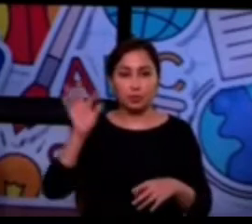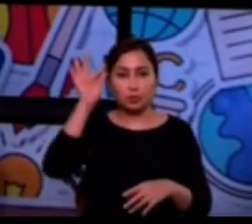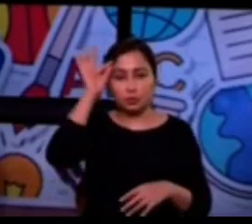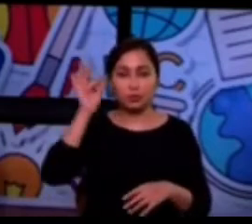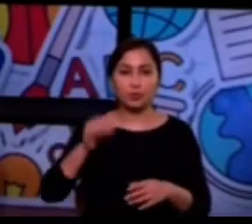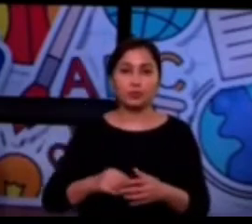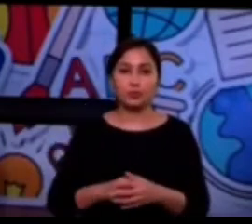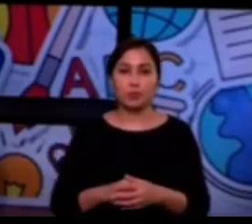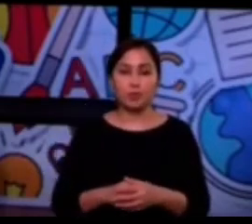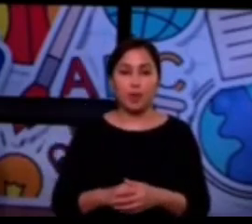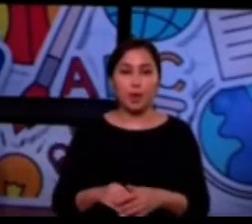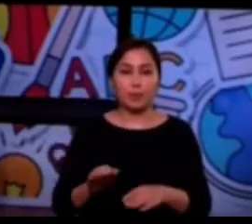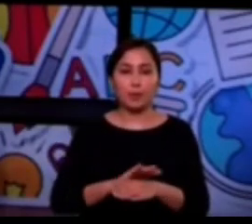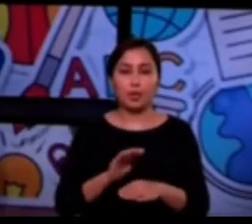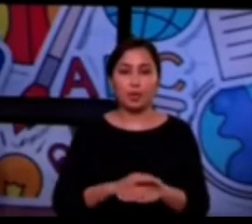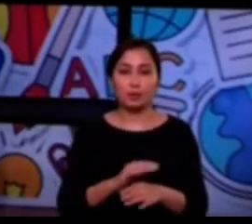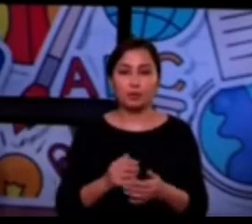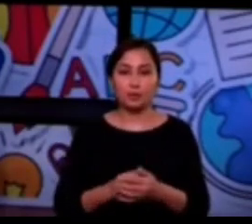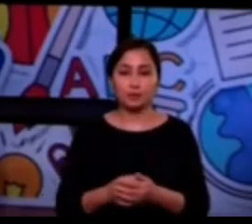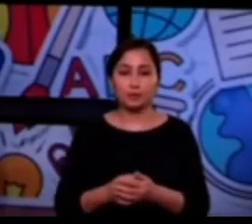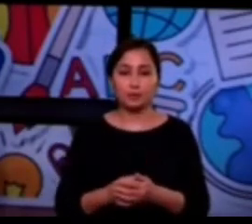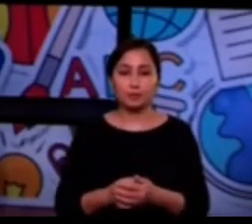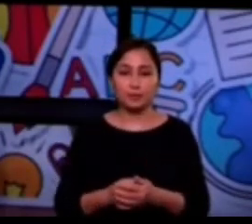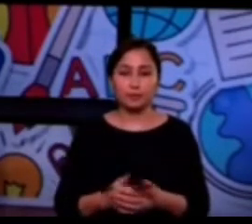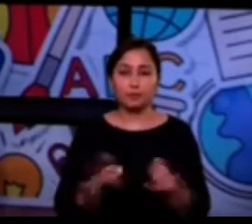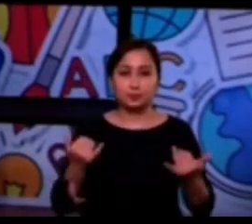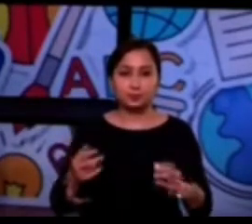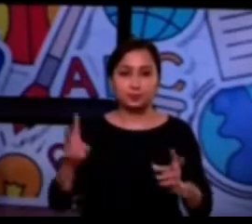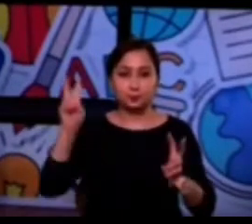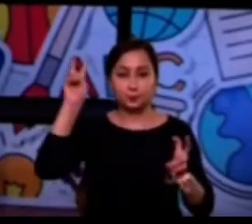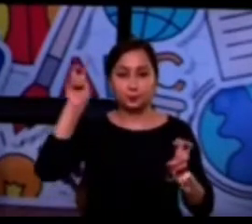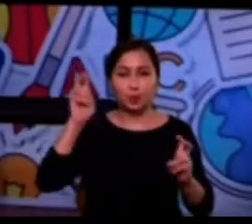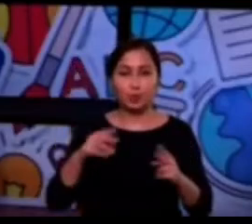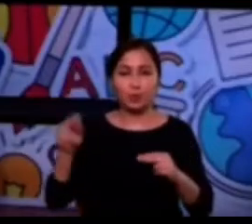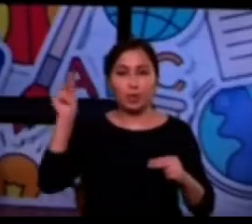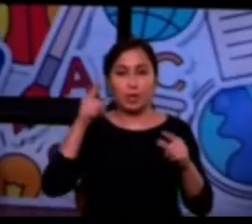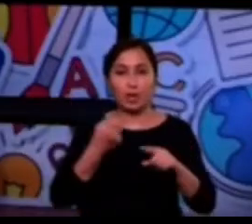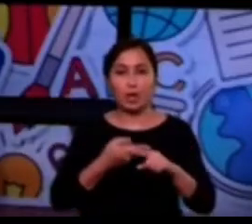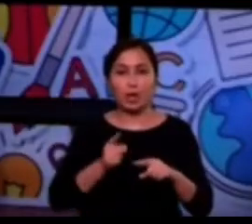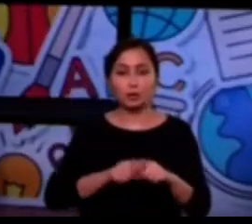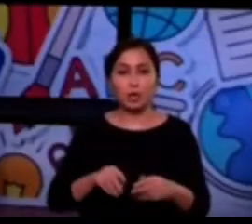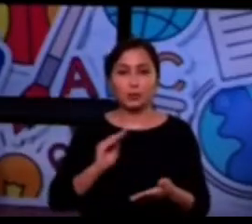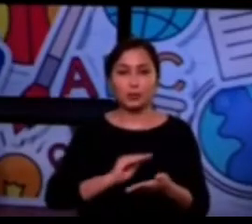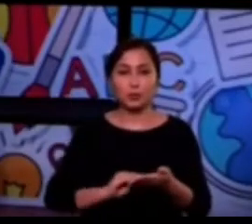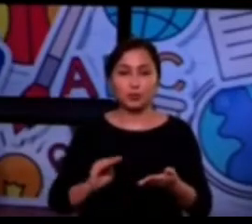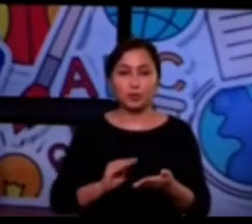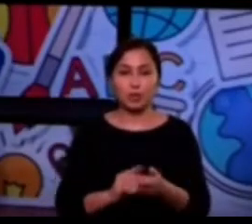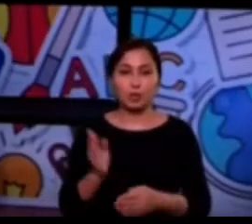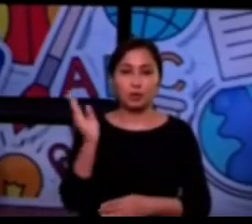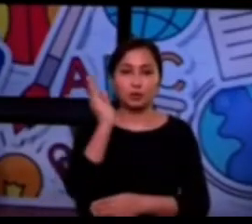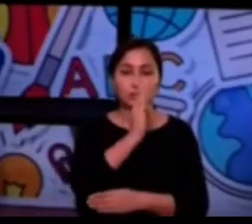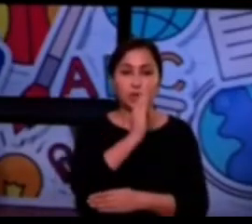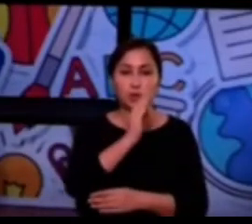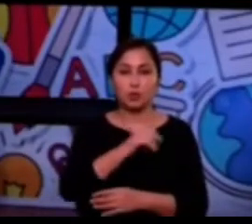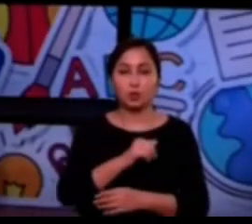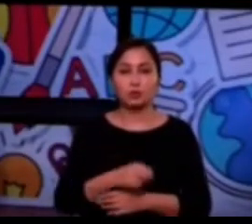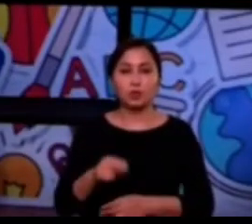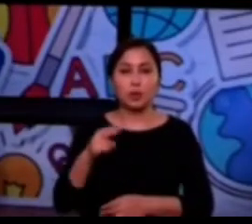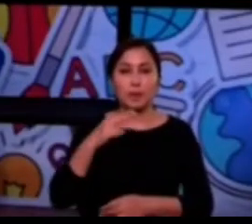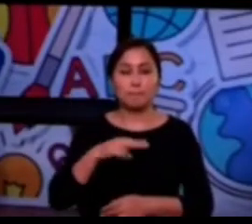забывать? Молодцы! Ну а тема сегодняшнего урока – это письмо наклонных